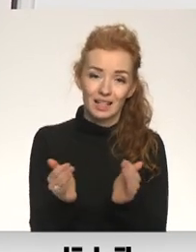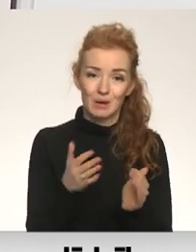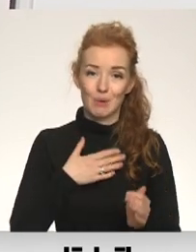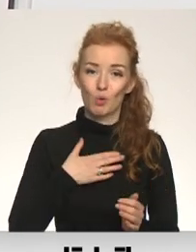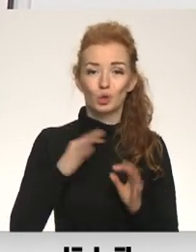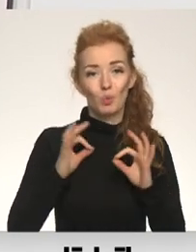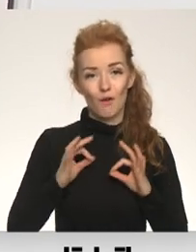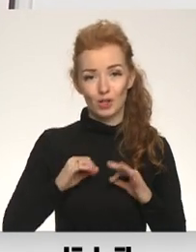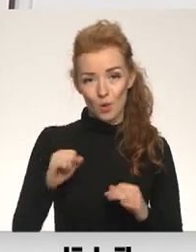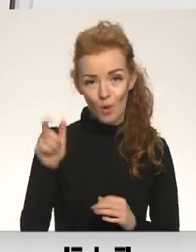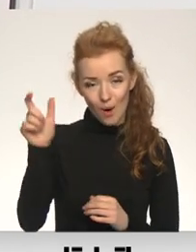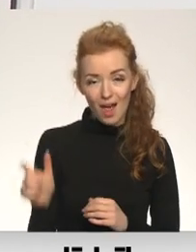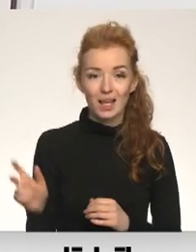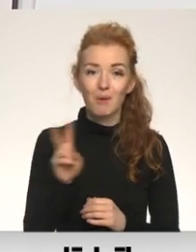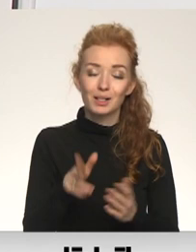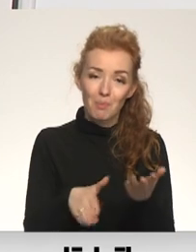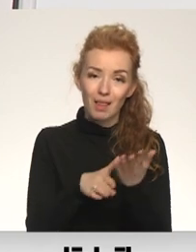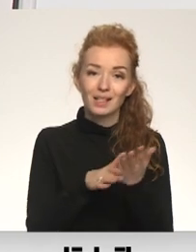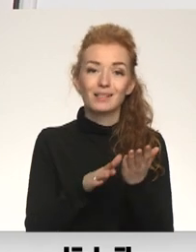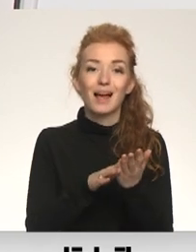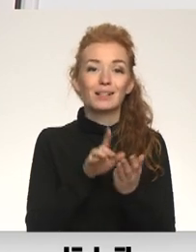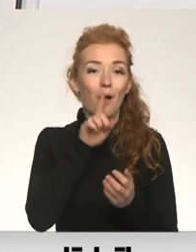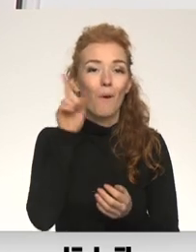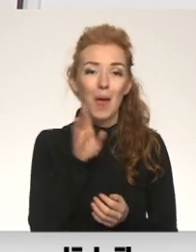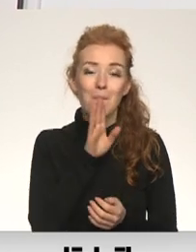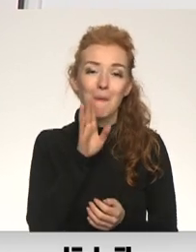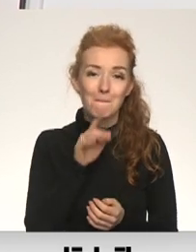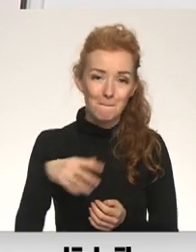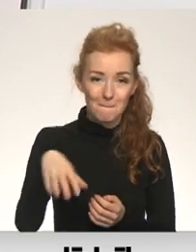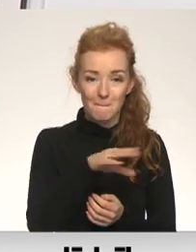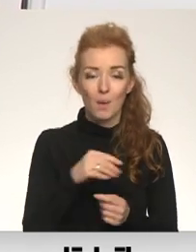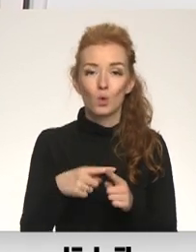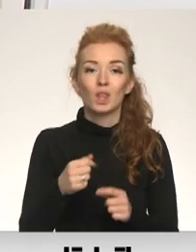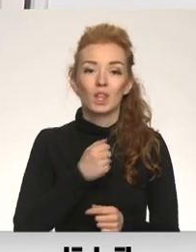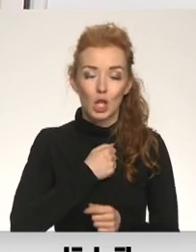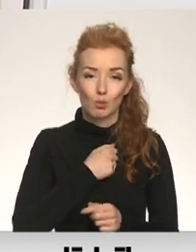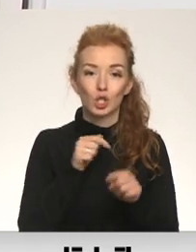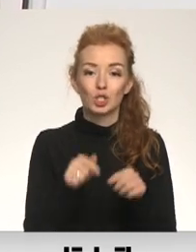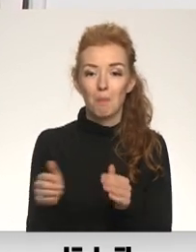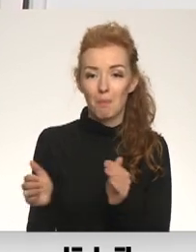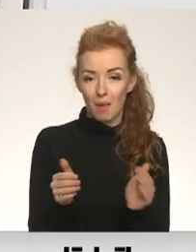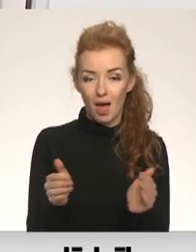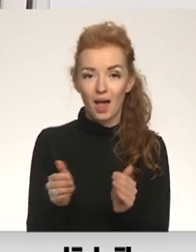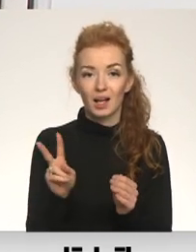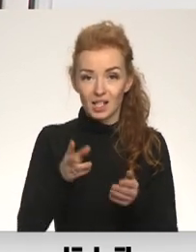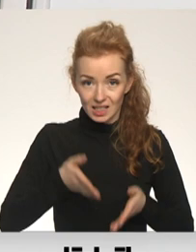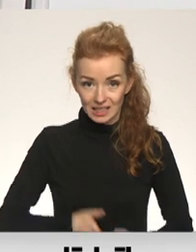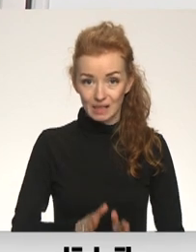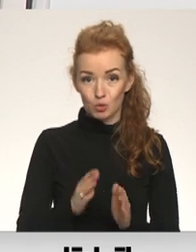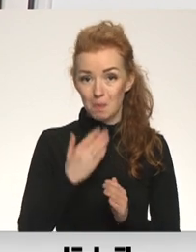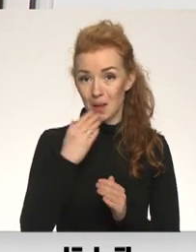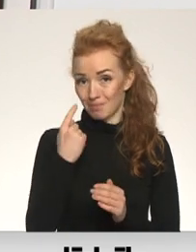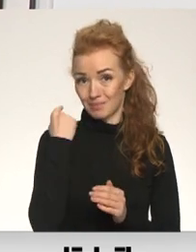profesionālajiem kolēģiem, kuri palīdzēs topošajām māmiņām, jaunām māmiņām. Un, diemžēl, šie bērni, kas dzimuši pēdējās